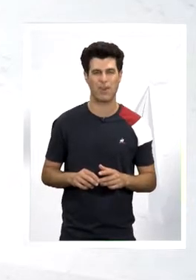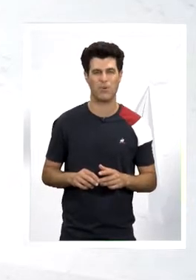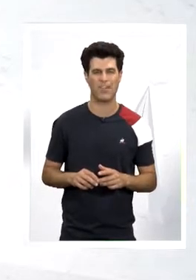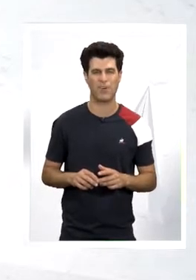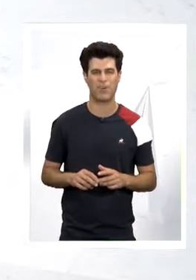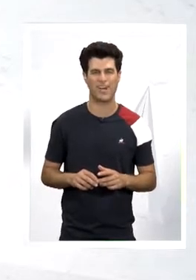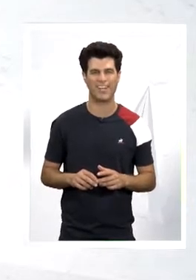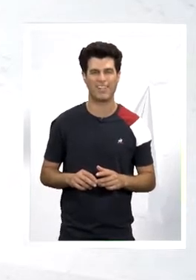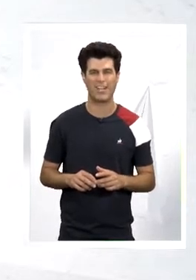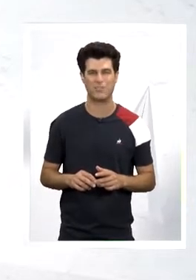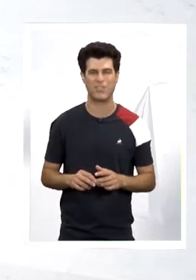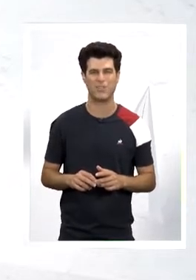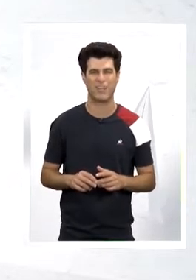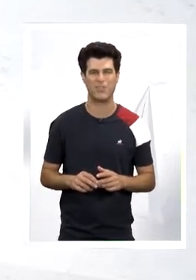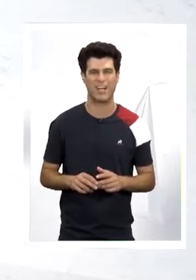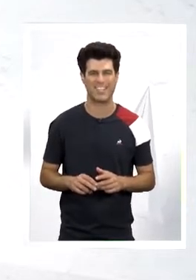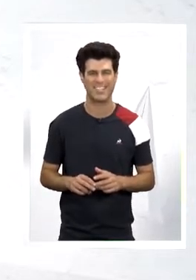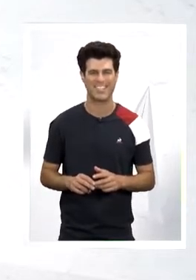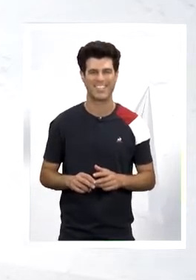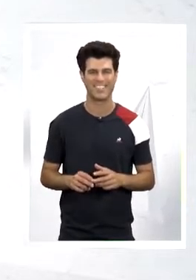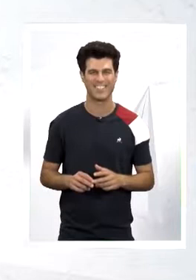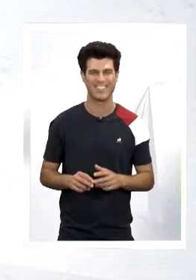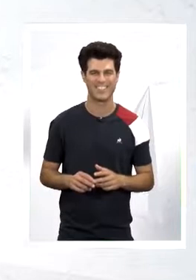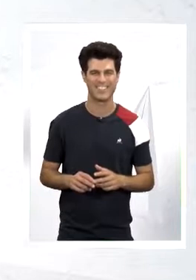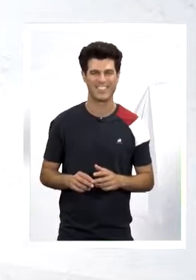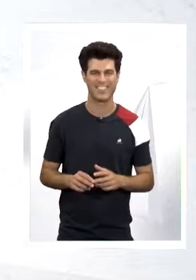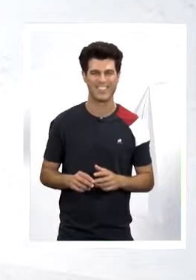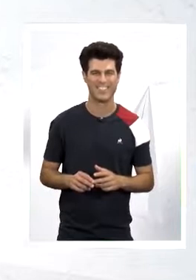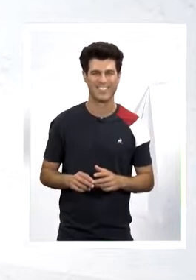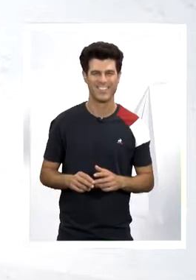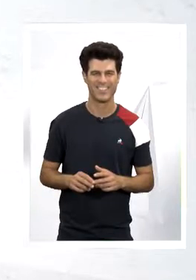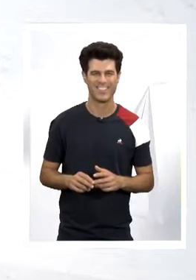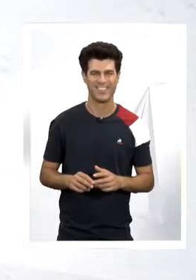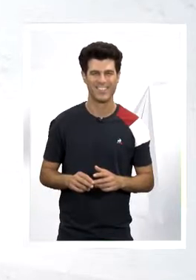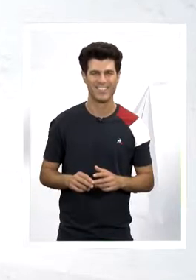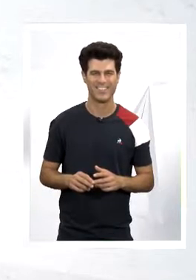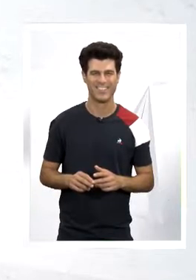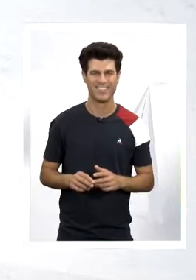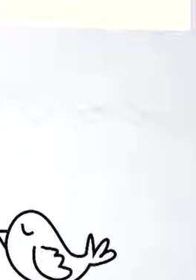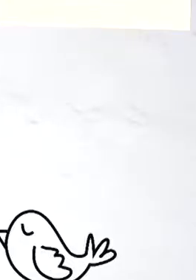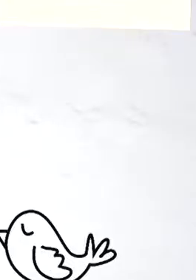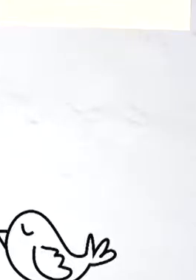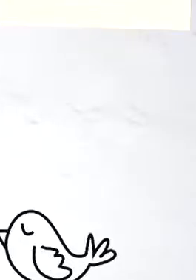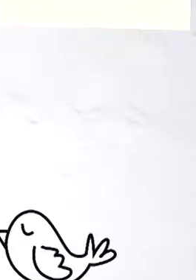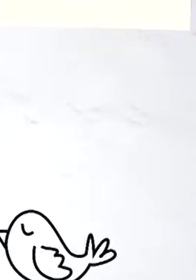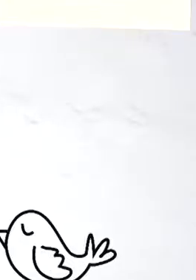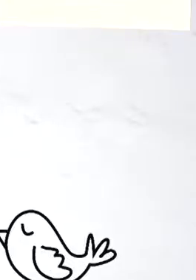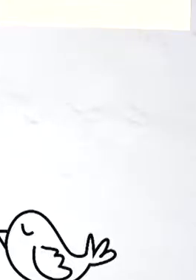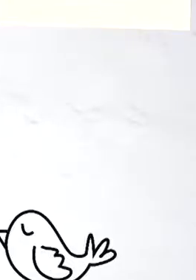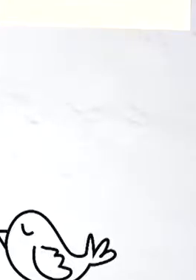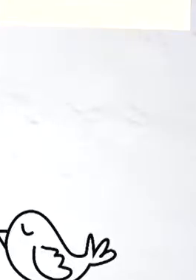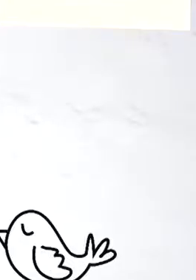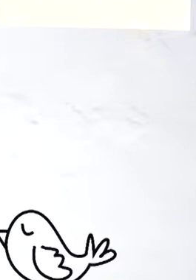פה מאחורייך. מה יש בציור הנפלא הזה? אלונה בודד מקרקור. אלונה